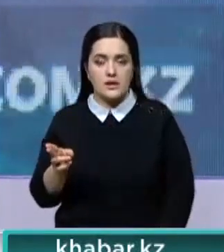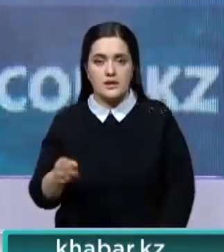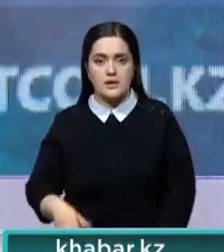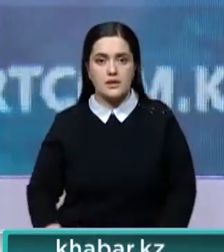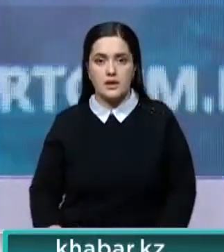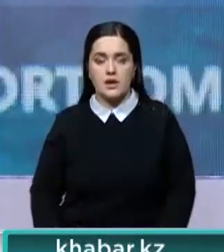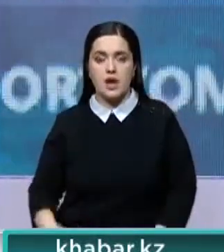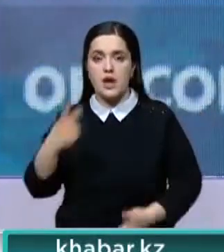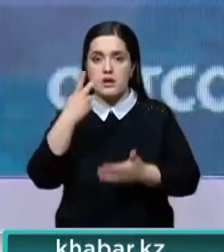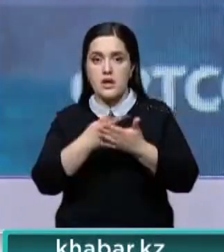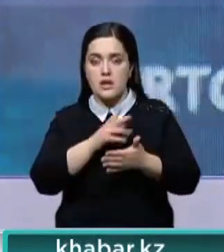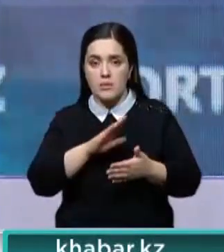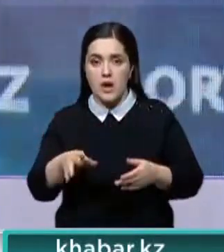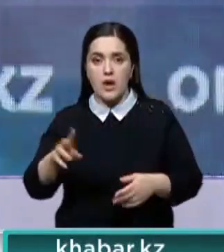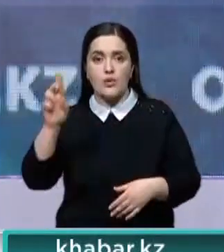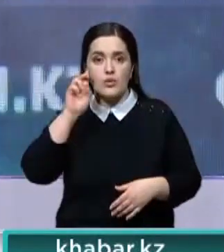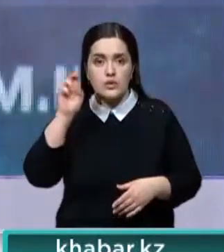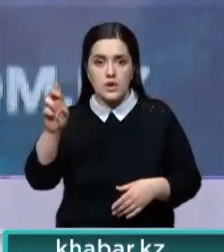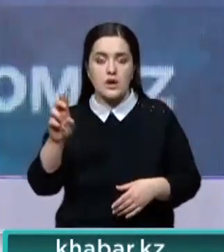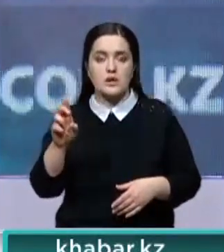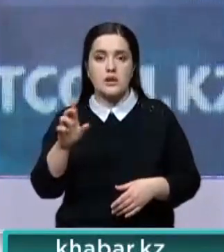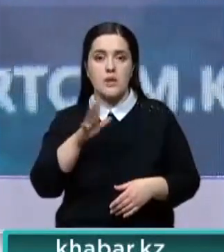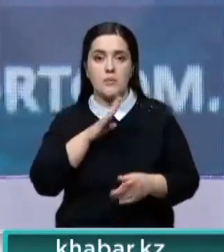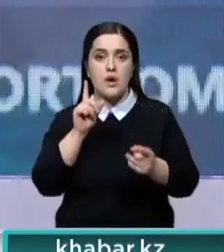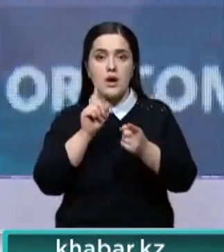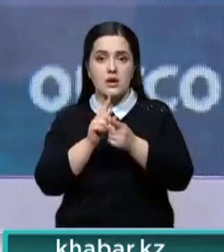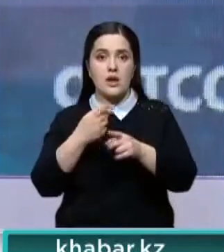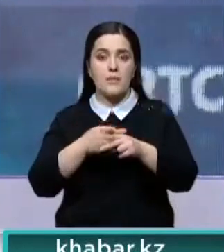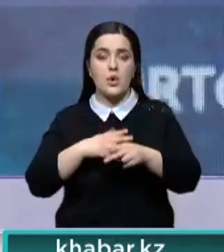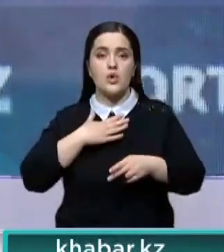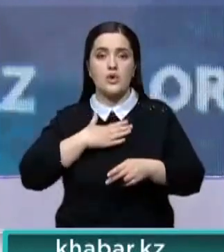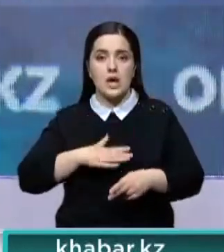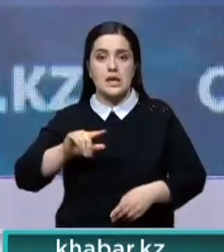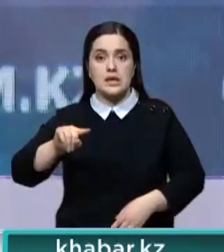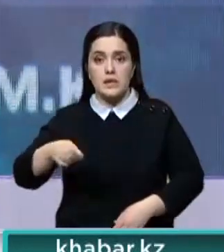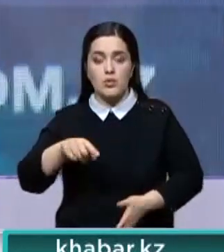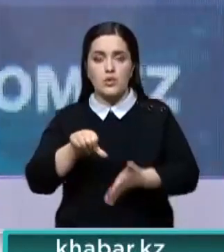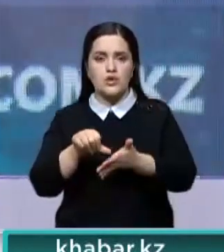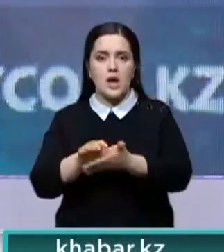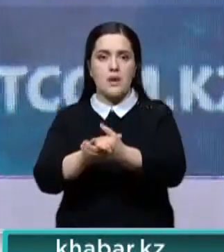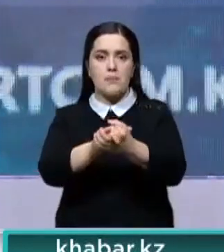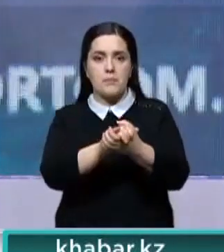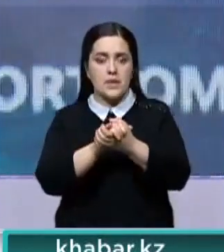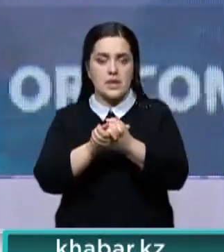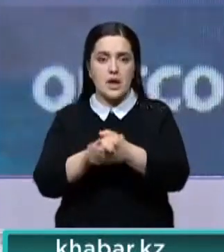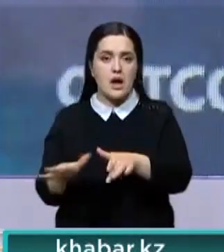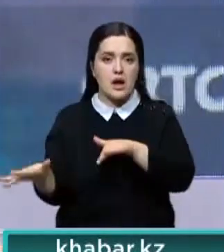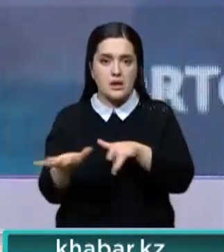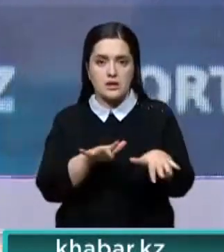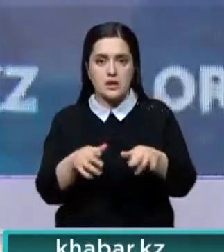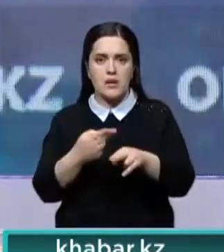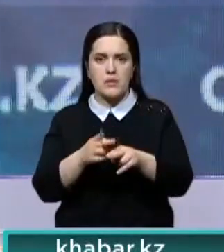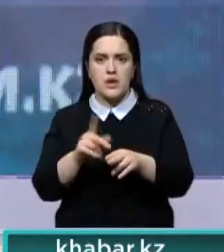несмотря на то что государство шло навстречу удовлетворяла требований участников мирных акций провокаторы намерены шли на